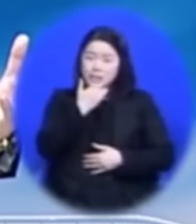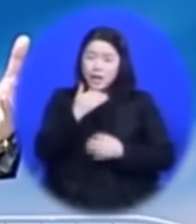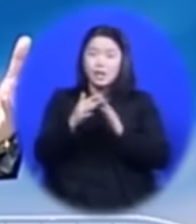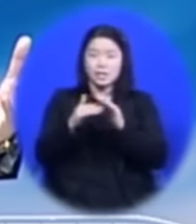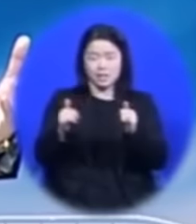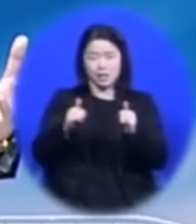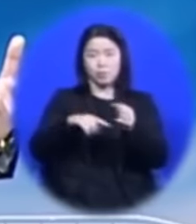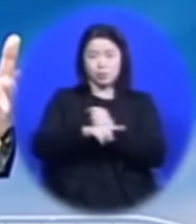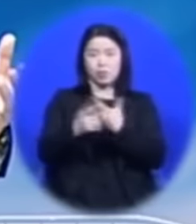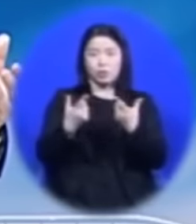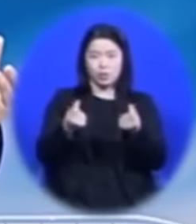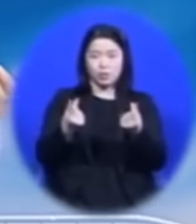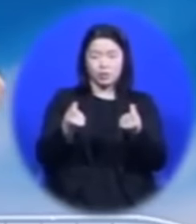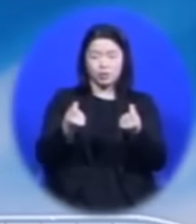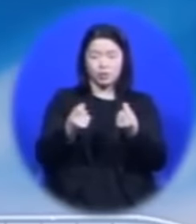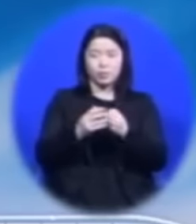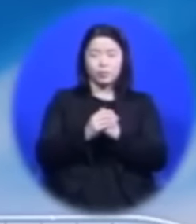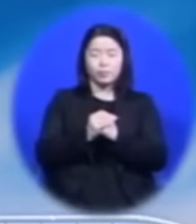사람이라는 뜻입니다.